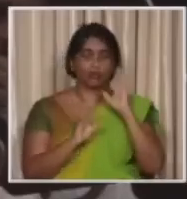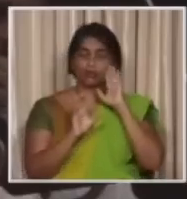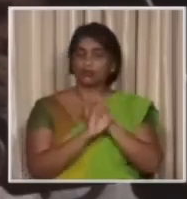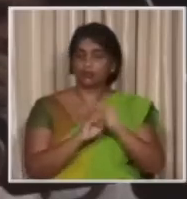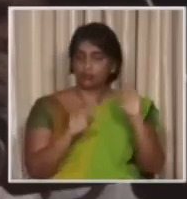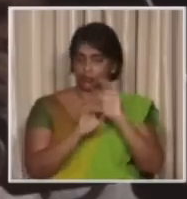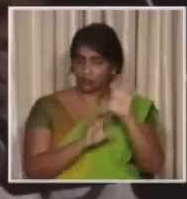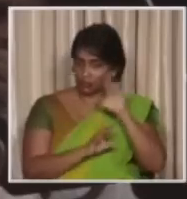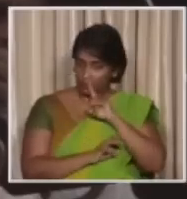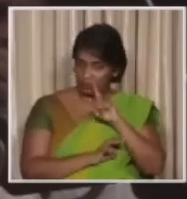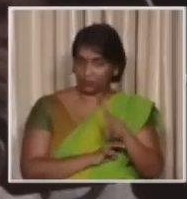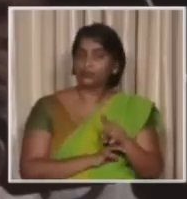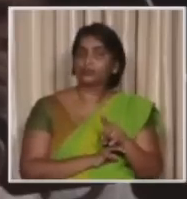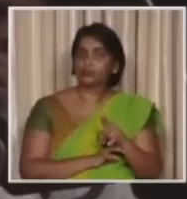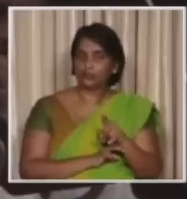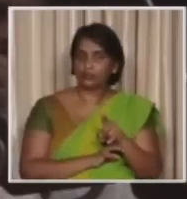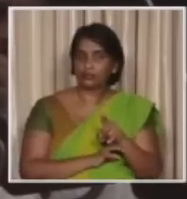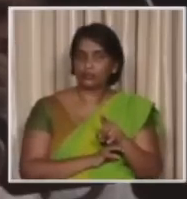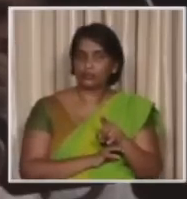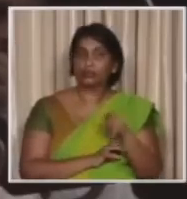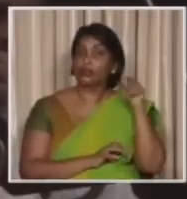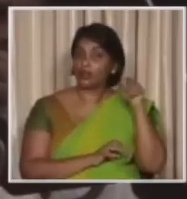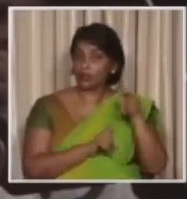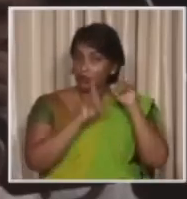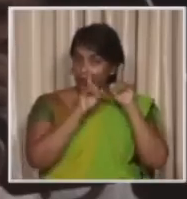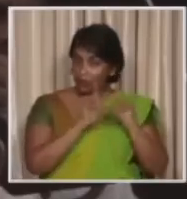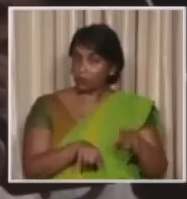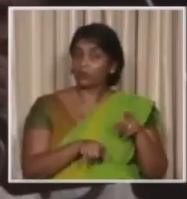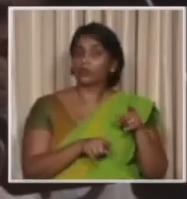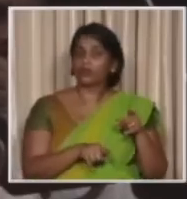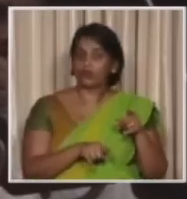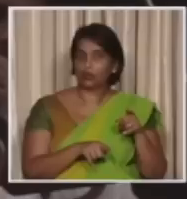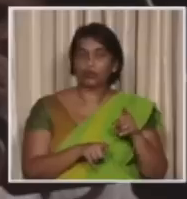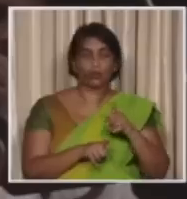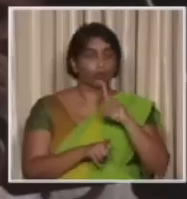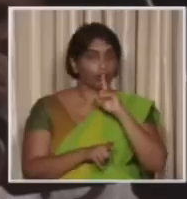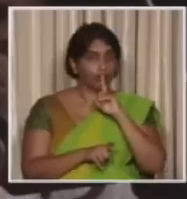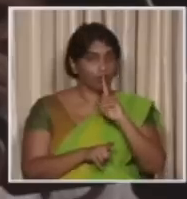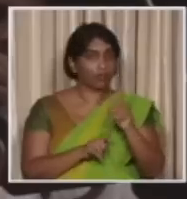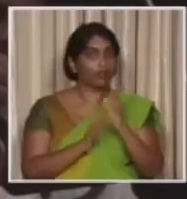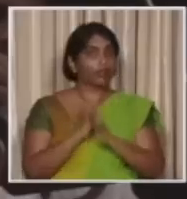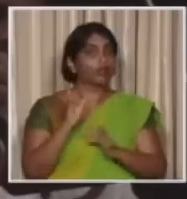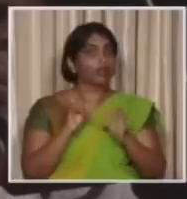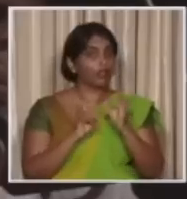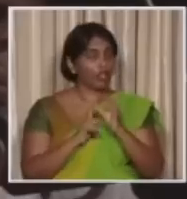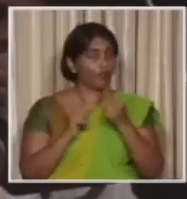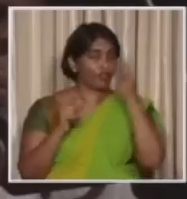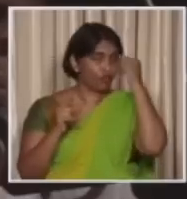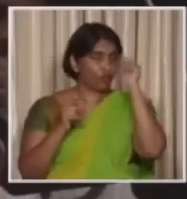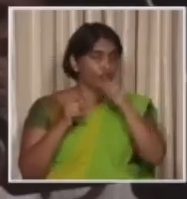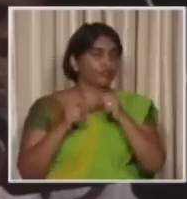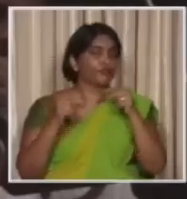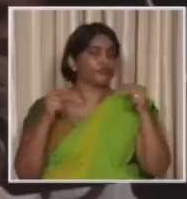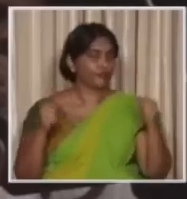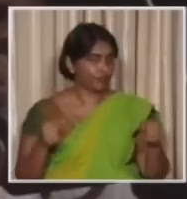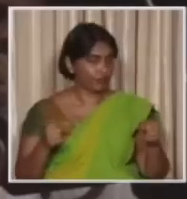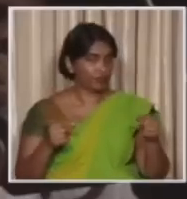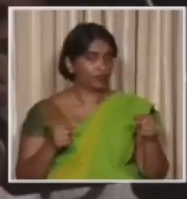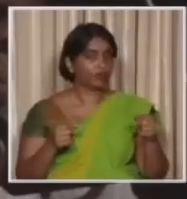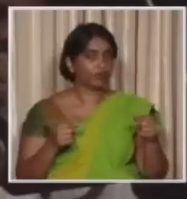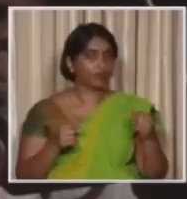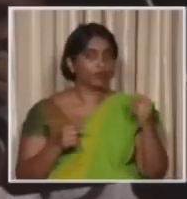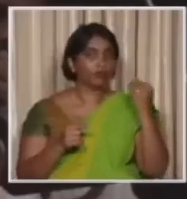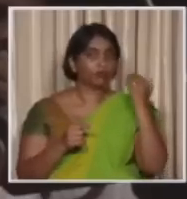ප්‍රකාශයක් කරනවා නම් එසේ කතා කරන මන්ත්‍රීවරයාට විරුද්ධව